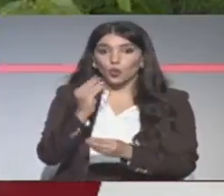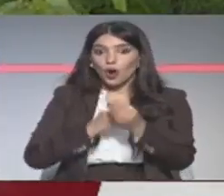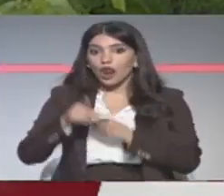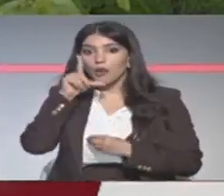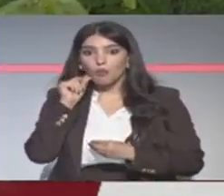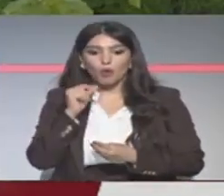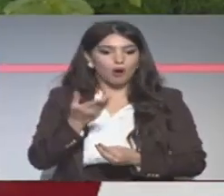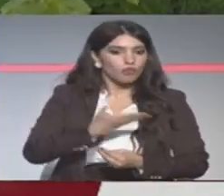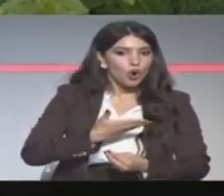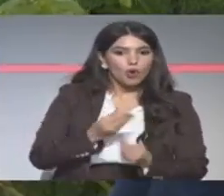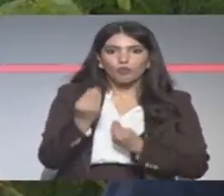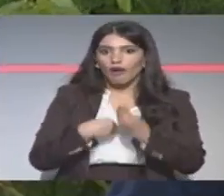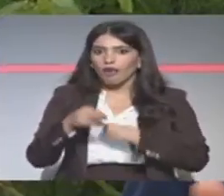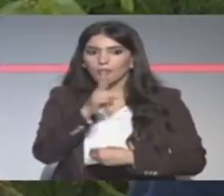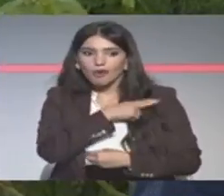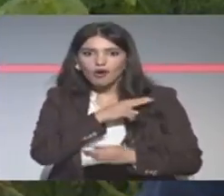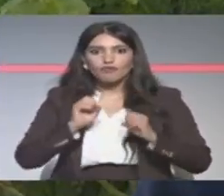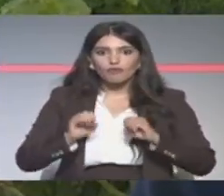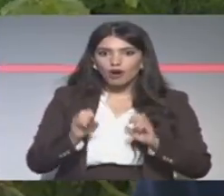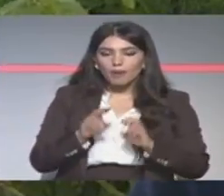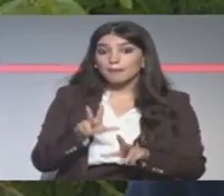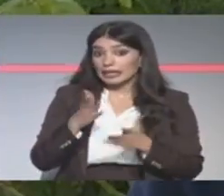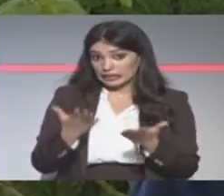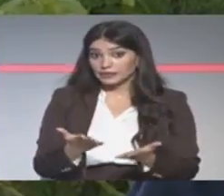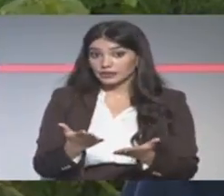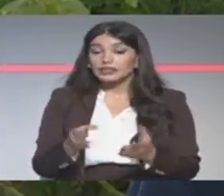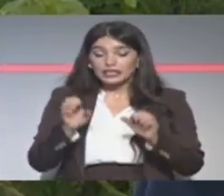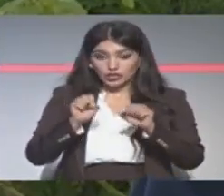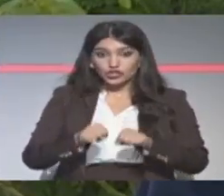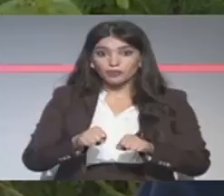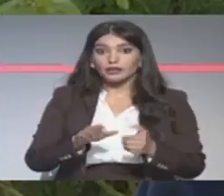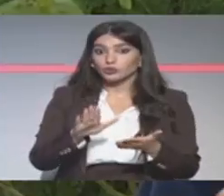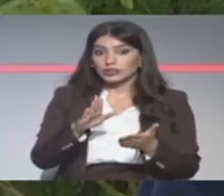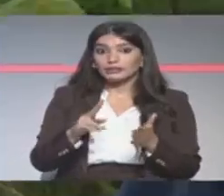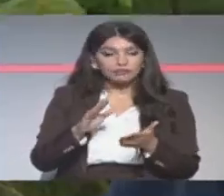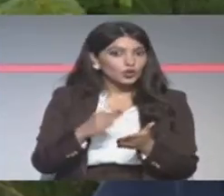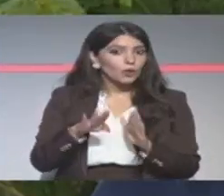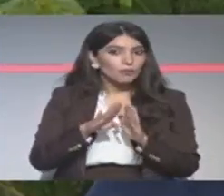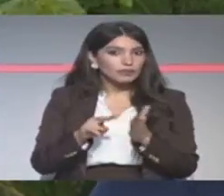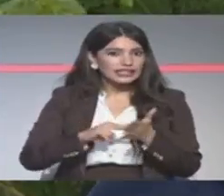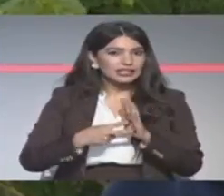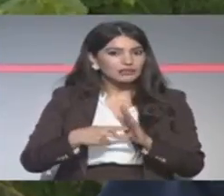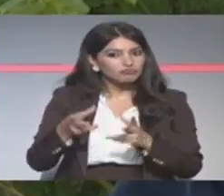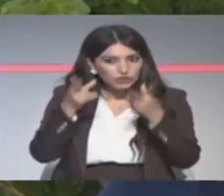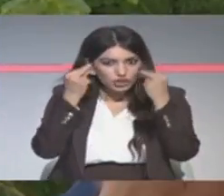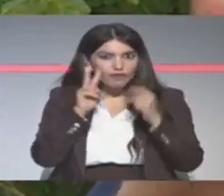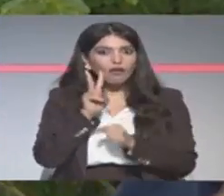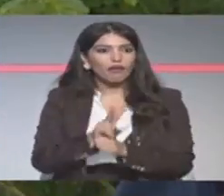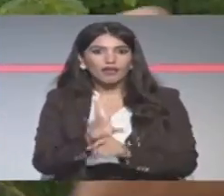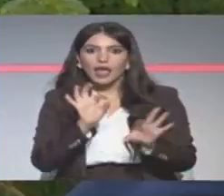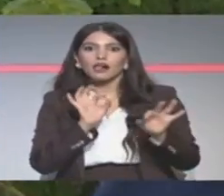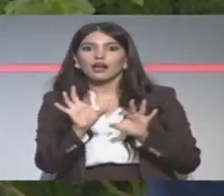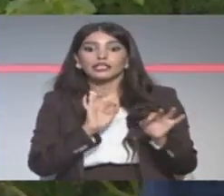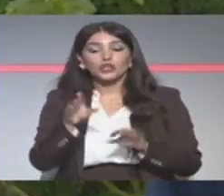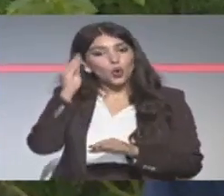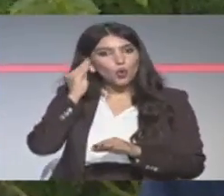يكون المعلم، نجم يكون الأستاذ، يأخو عنده وسائل أفضل، وسائل أذكى، مقاربة نقدية ومقاربة تعطينا أكثر وعي